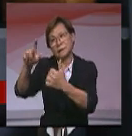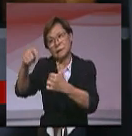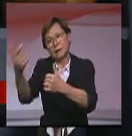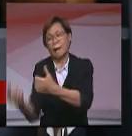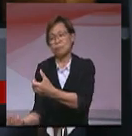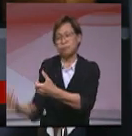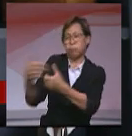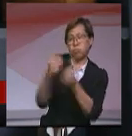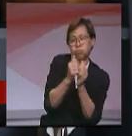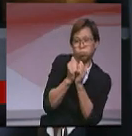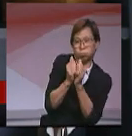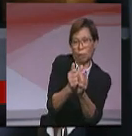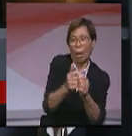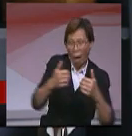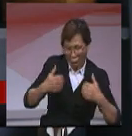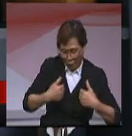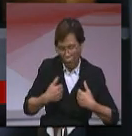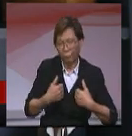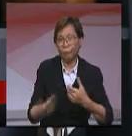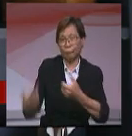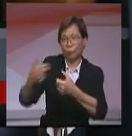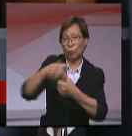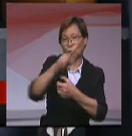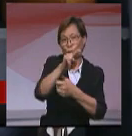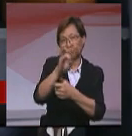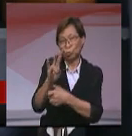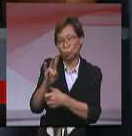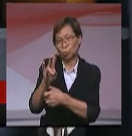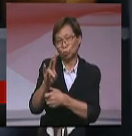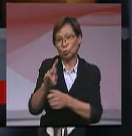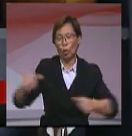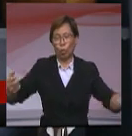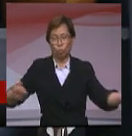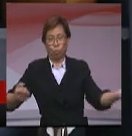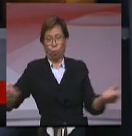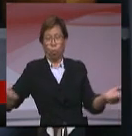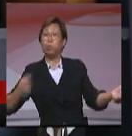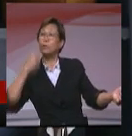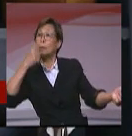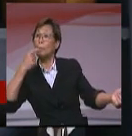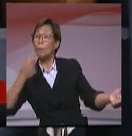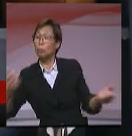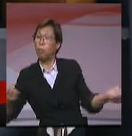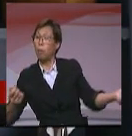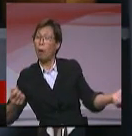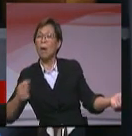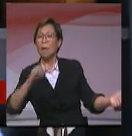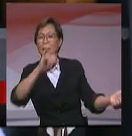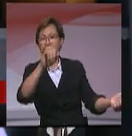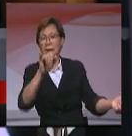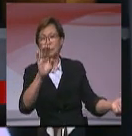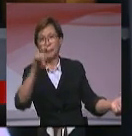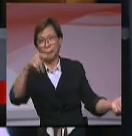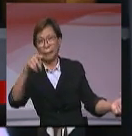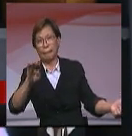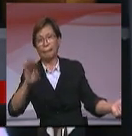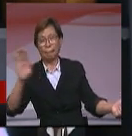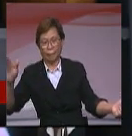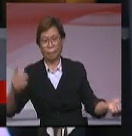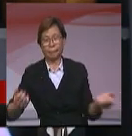lain. Turut terlibat adalah 27 jentera Jabatan Bomber dan Penyelamat Malaysia.